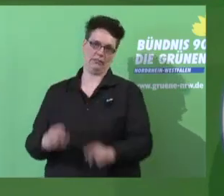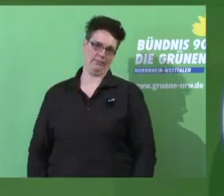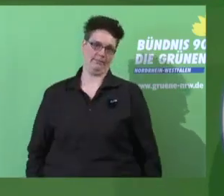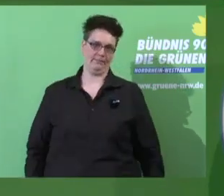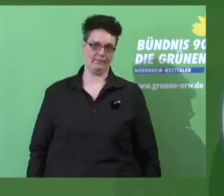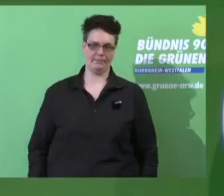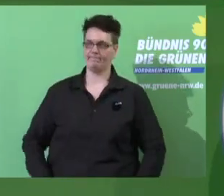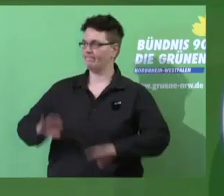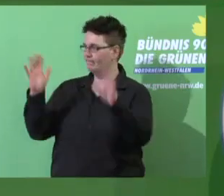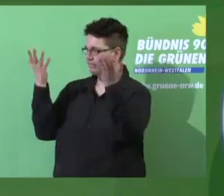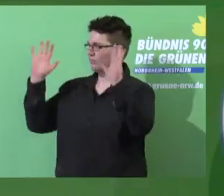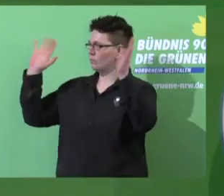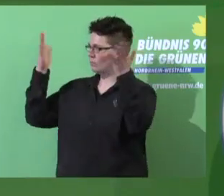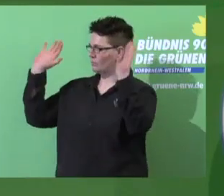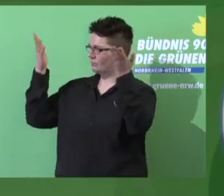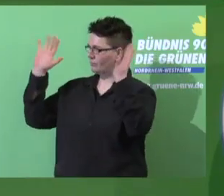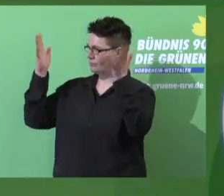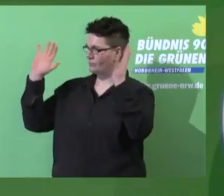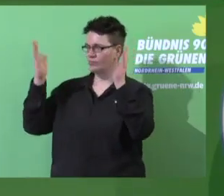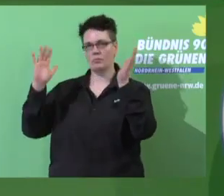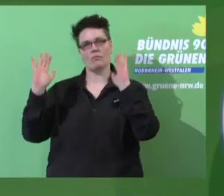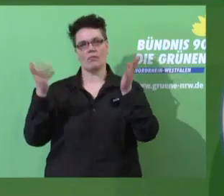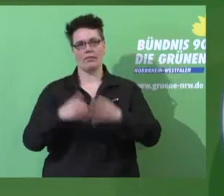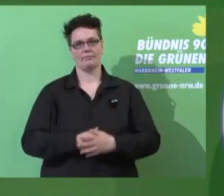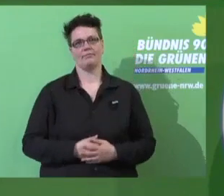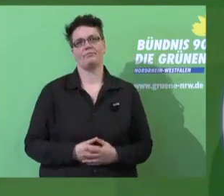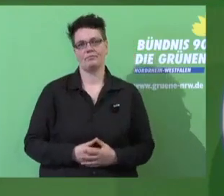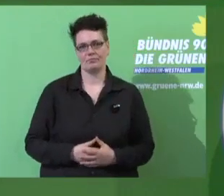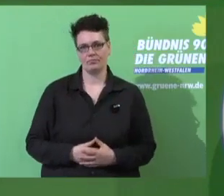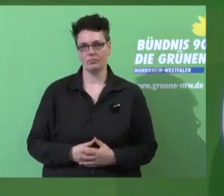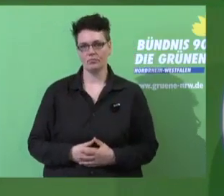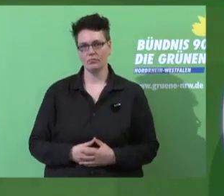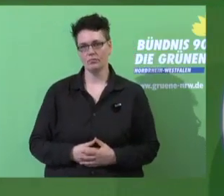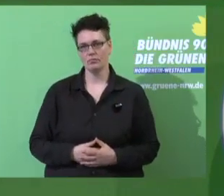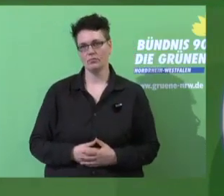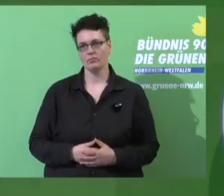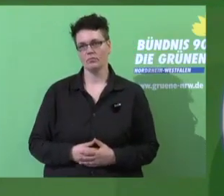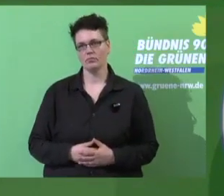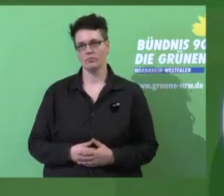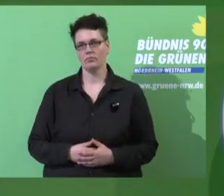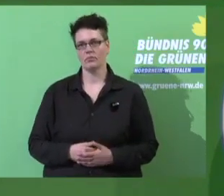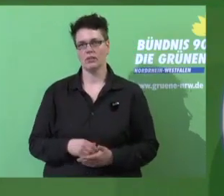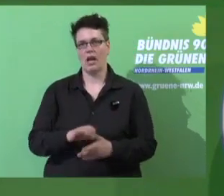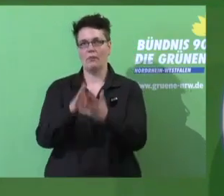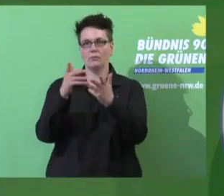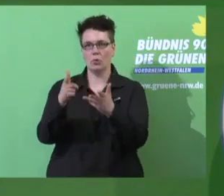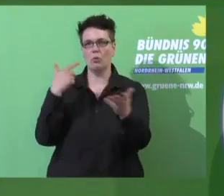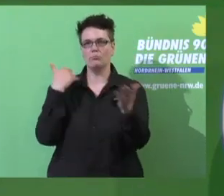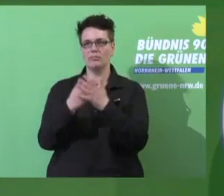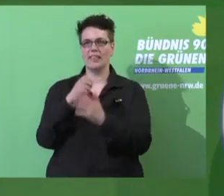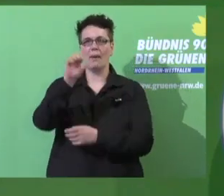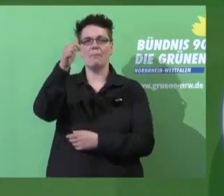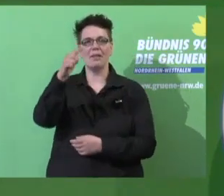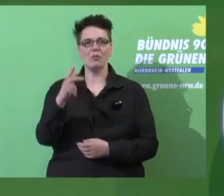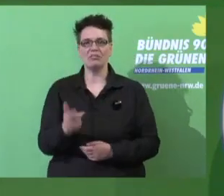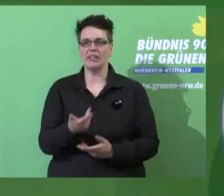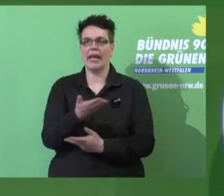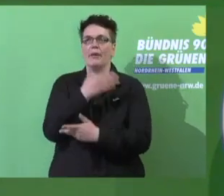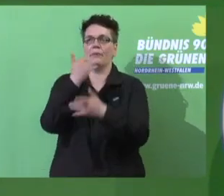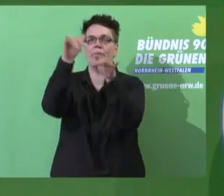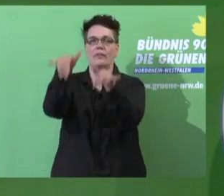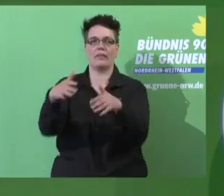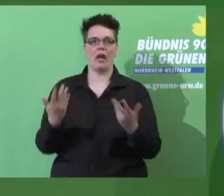Aber diese Form von Prioritätensetzung bzw. Nicht-Prioritätensetzung muss aufhören. Wir müssen die Prioritäten da